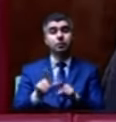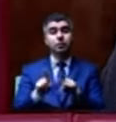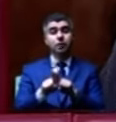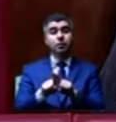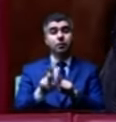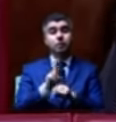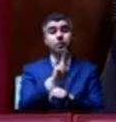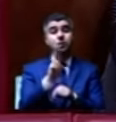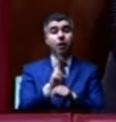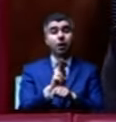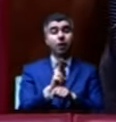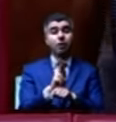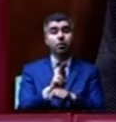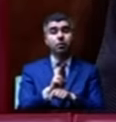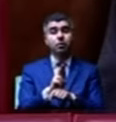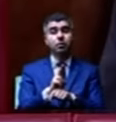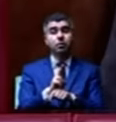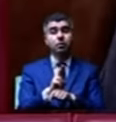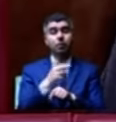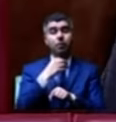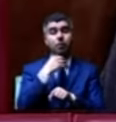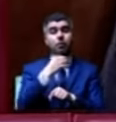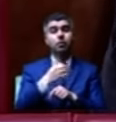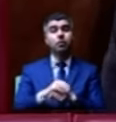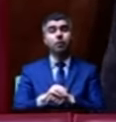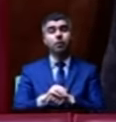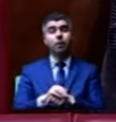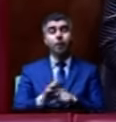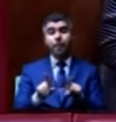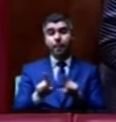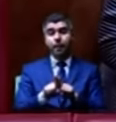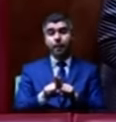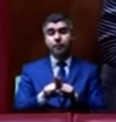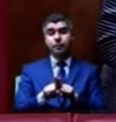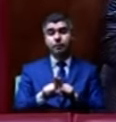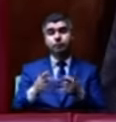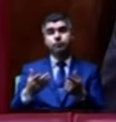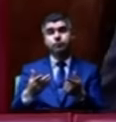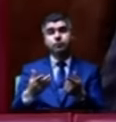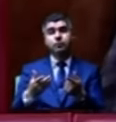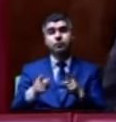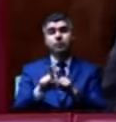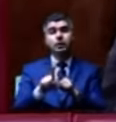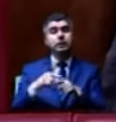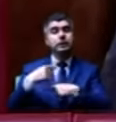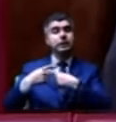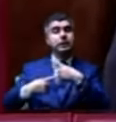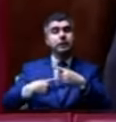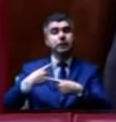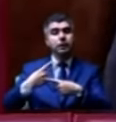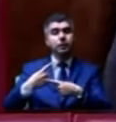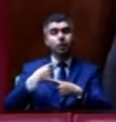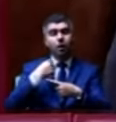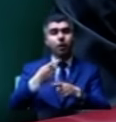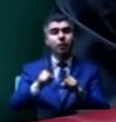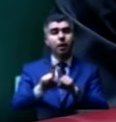سؤال بالنسبة لي ليس هناك ما يوجبه، على اعتبار أننا ننشط في جهة